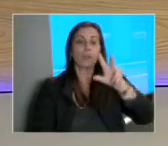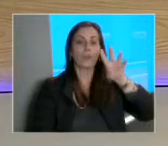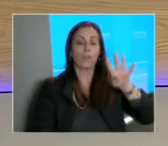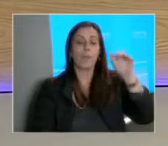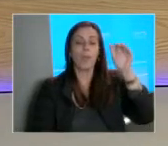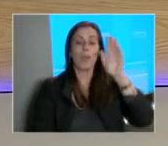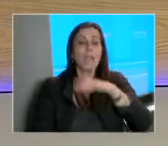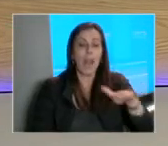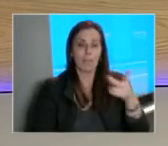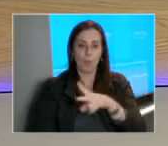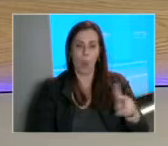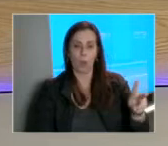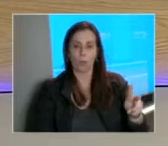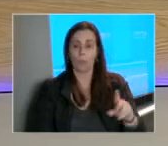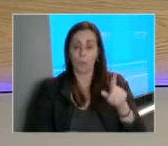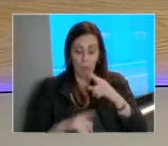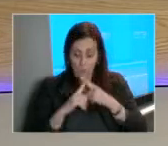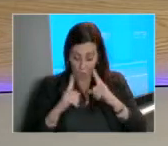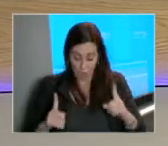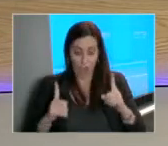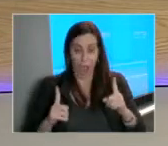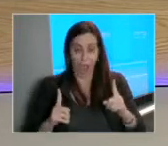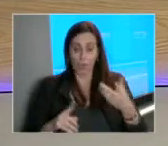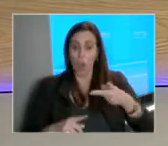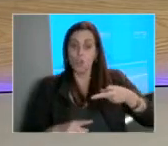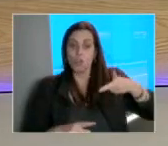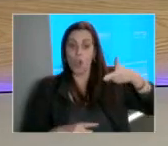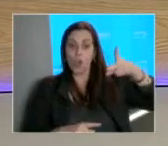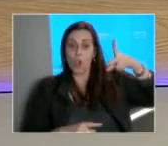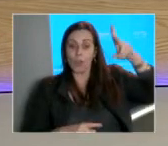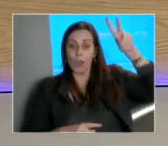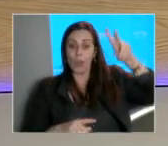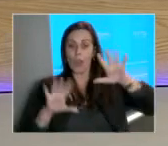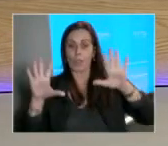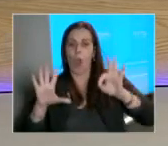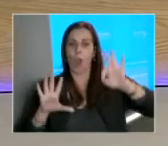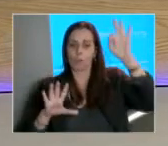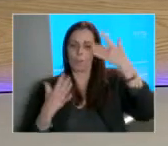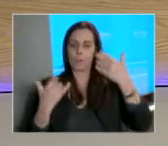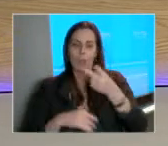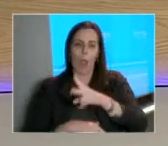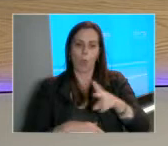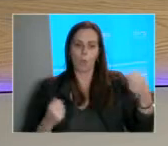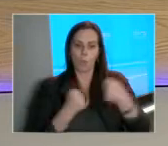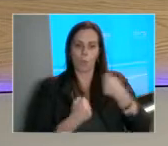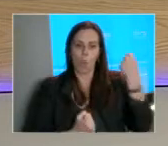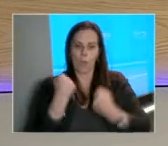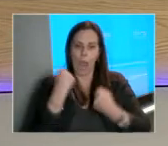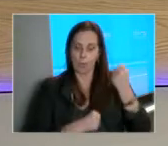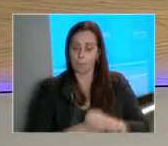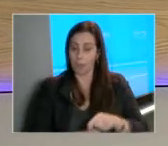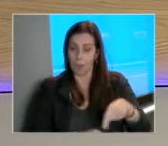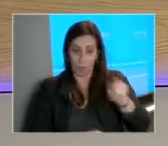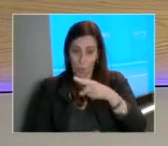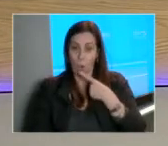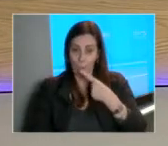5,134 ילדים. רק השנה הייתה עלייה של 10% במספרי ההרוגים.